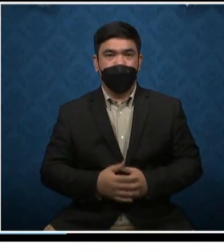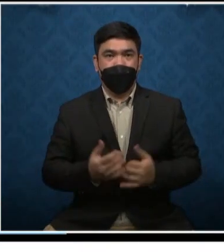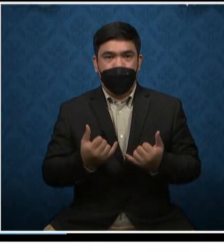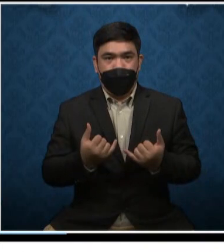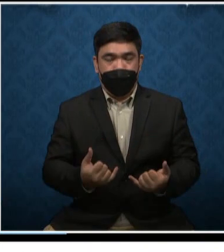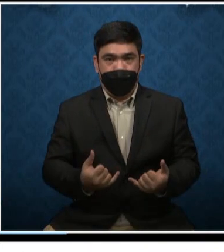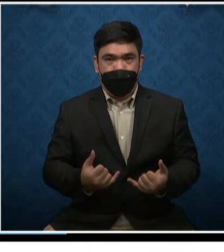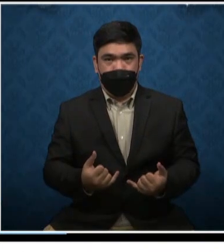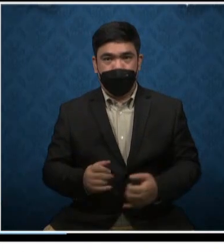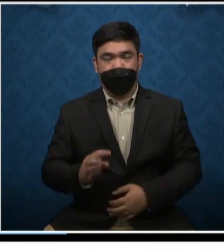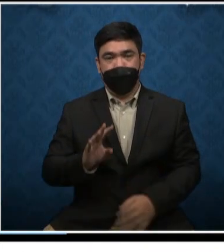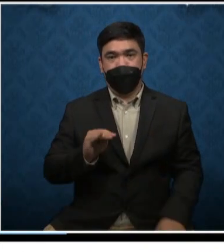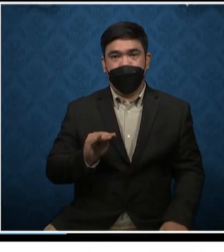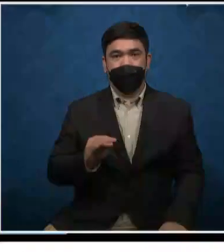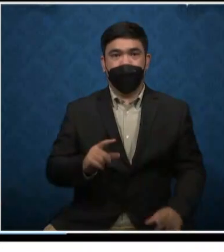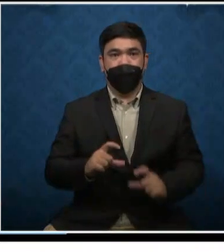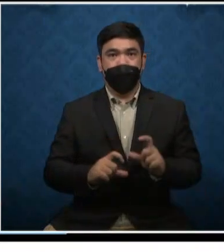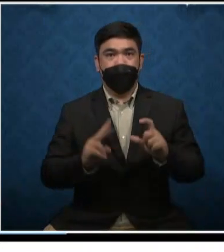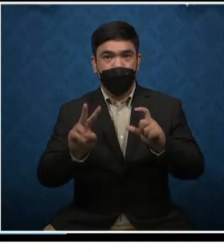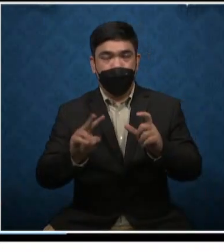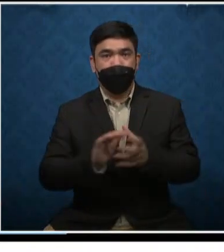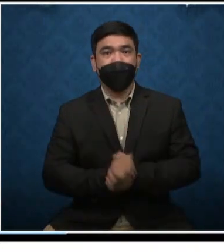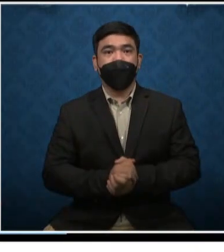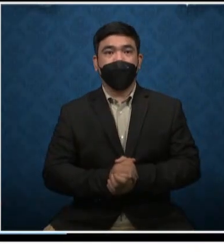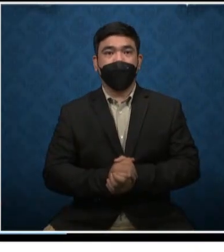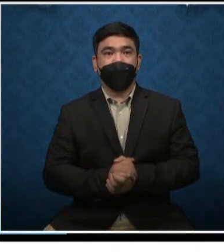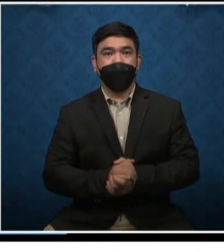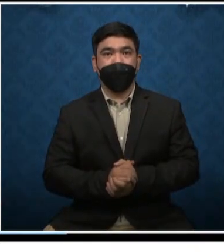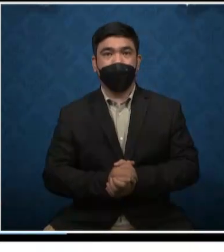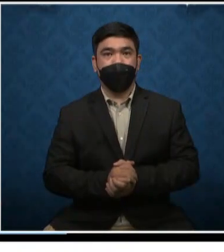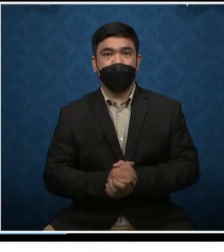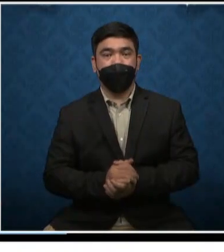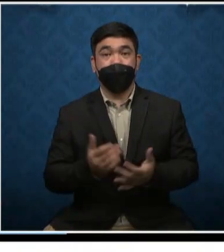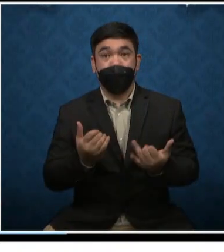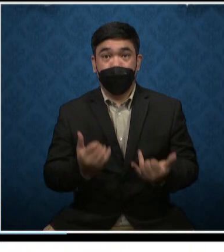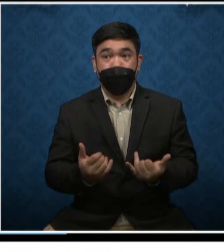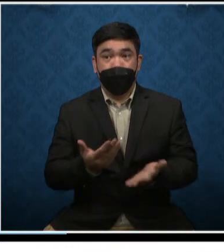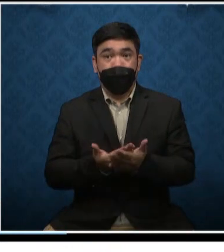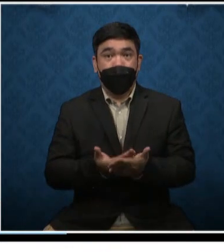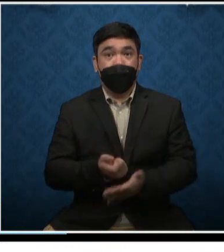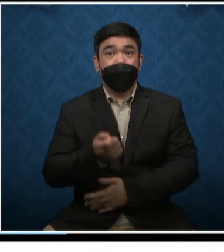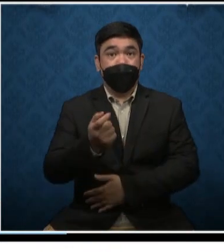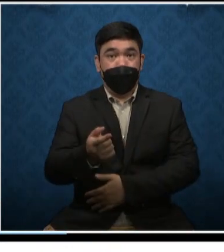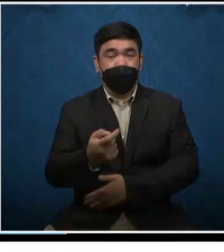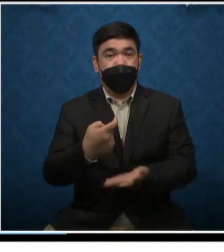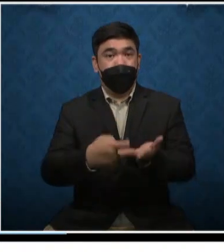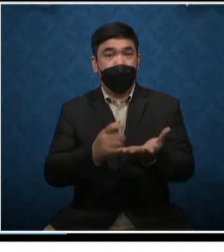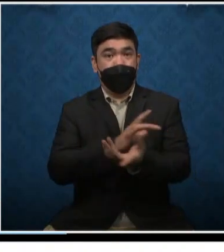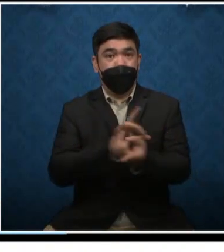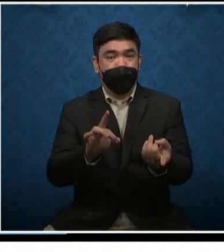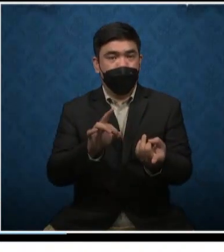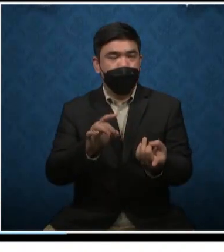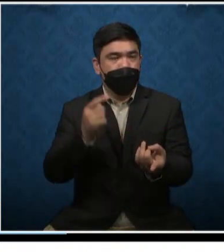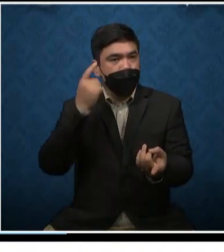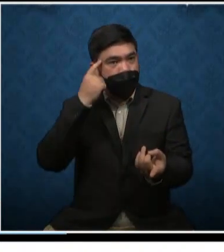าตรา40วรรค2วางหลักไว้ว่าหลักเกณฑ์และอัตราการจ่ายเงินสมทบของผู้ประกันตน